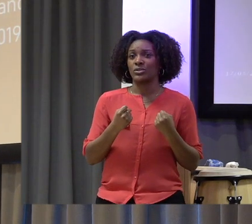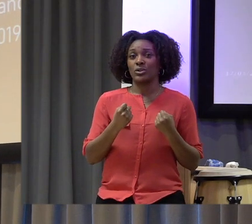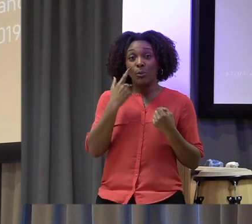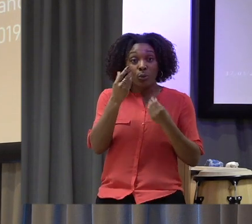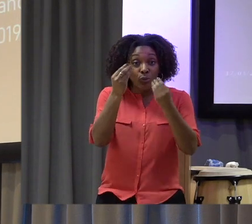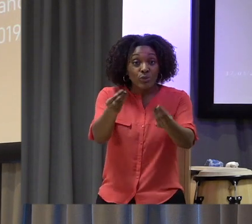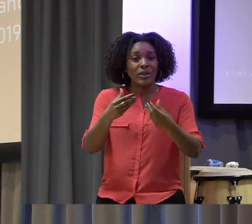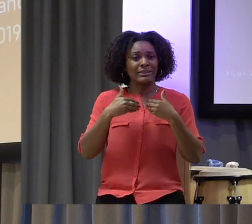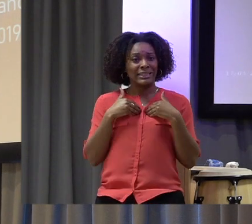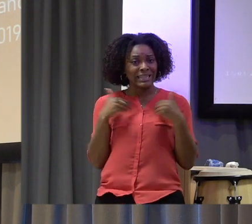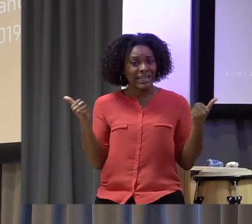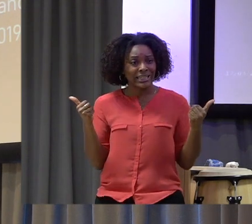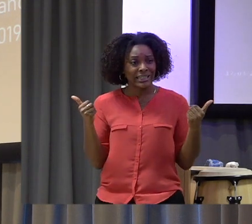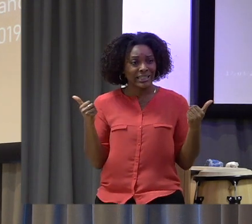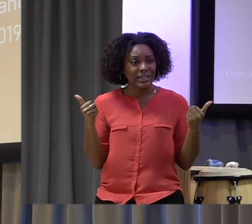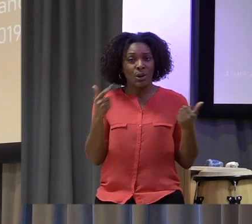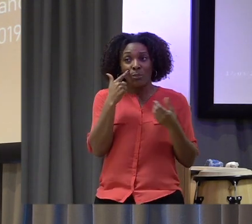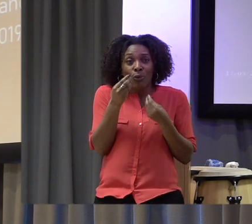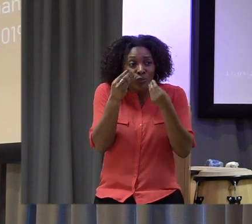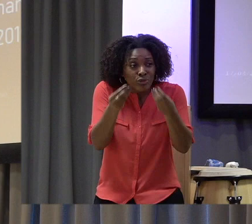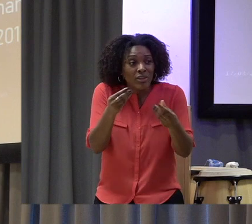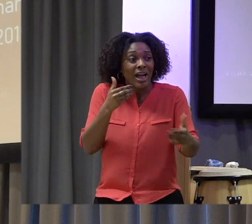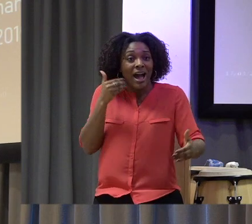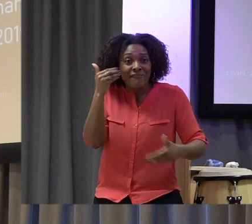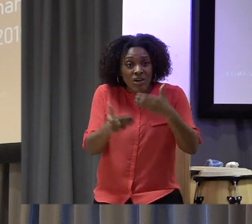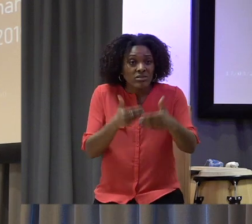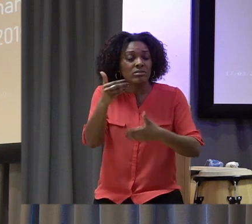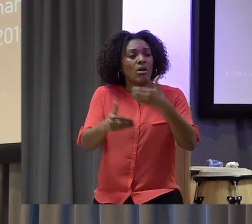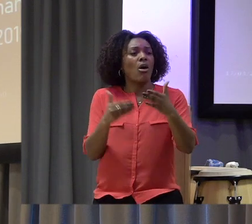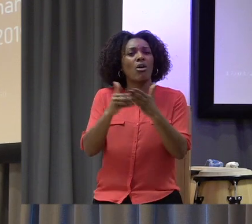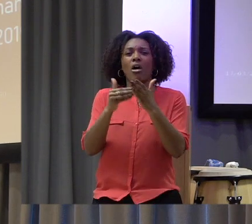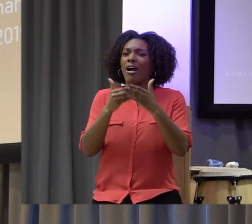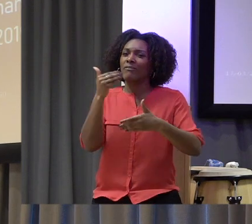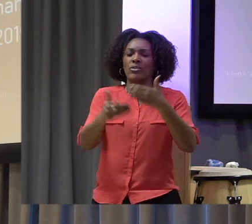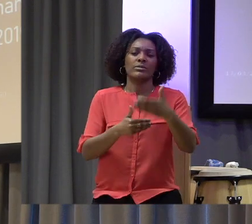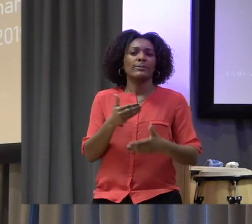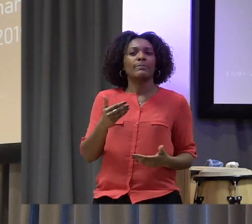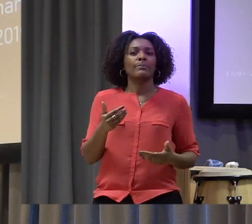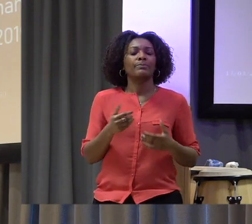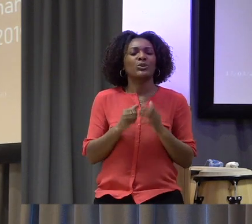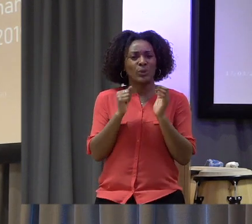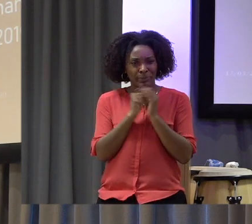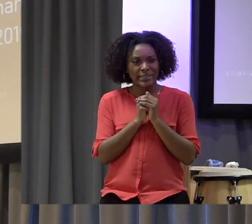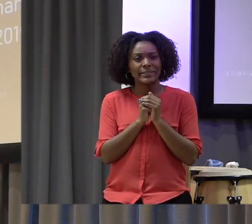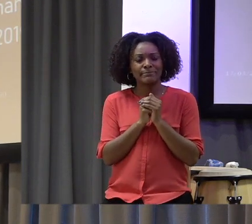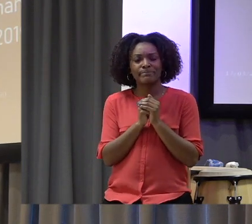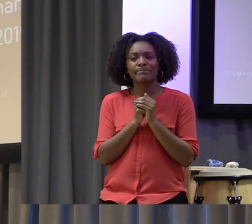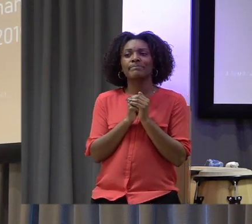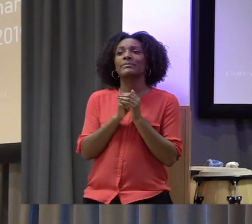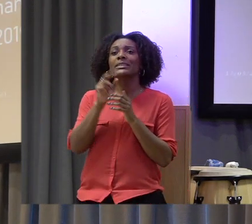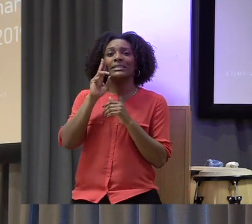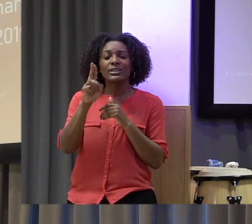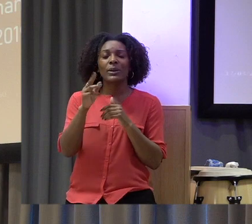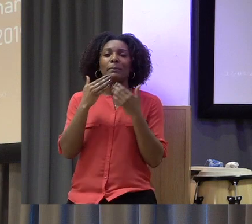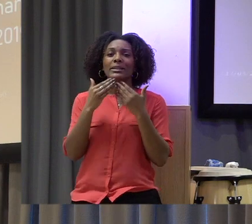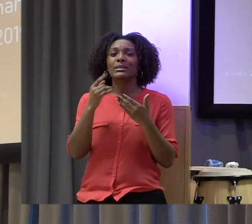guérir, pour nous permettre d'aller plus loin avec lui. Nous allons prier. Seigneur, je te bénis ce matin pour ta